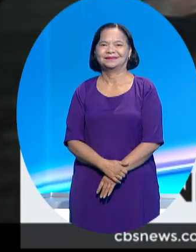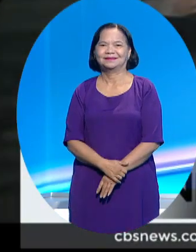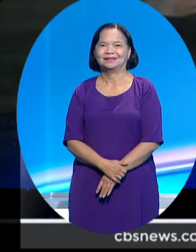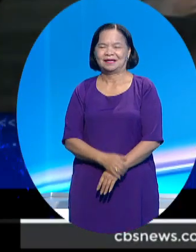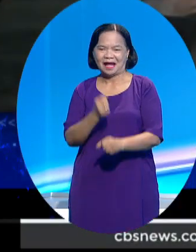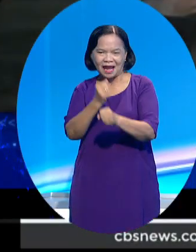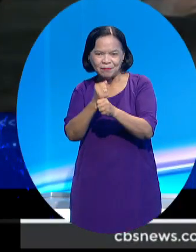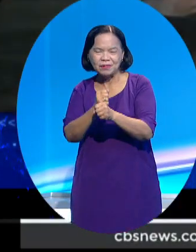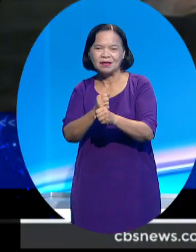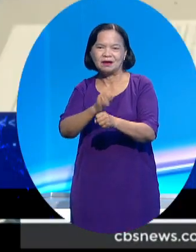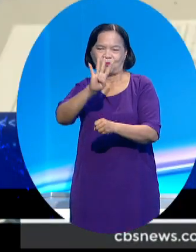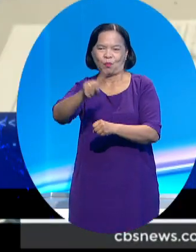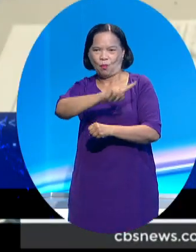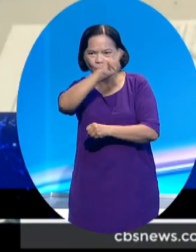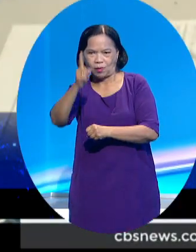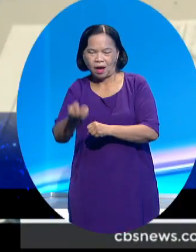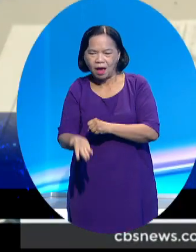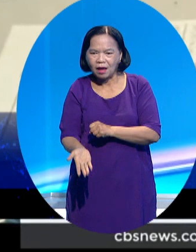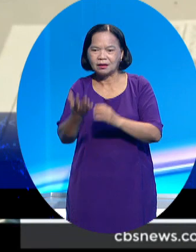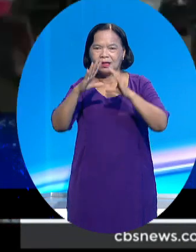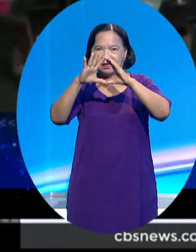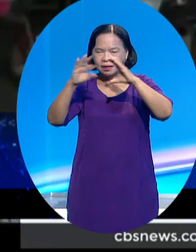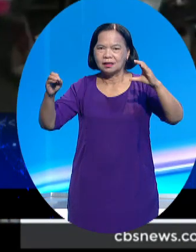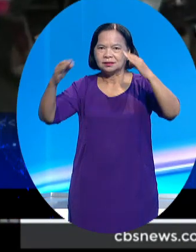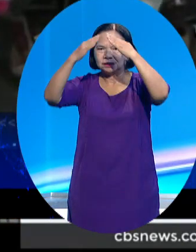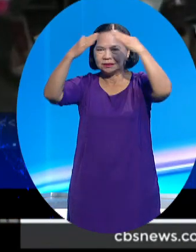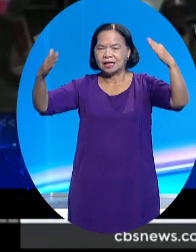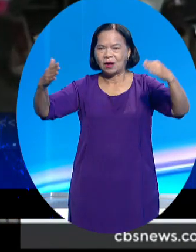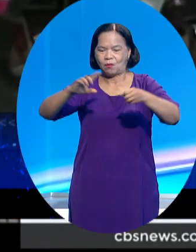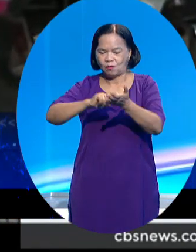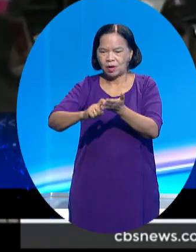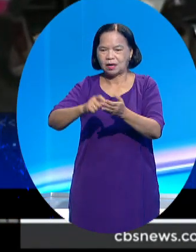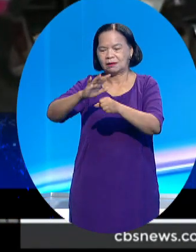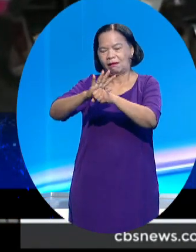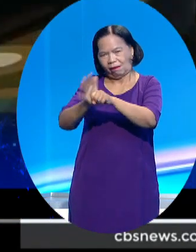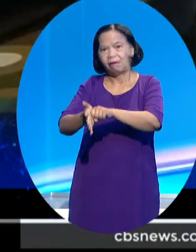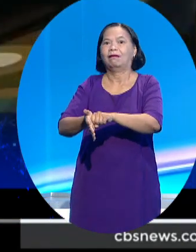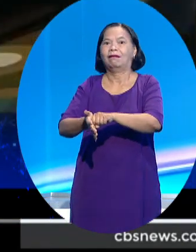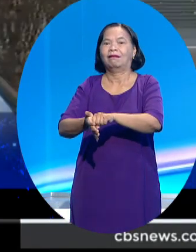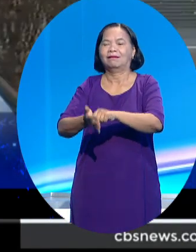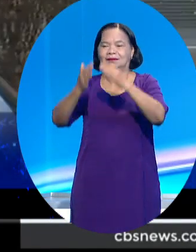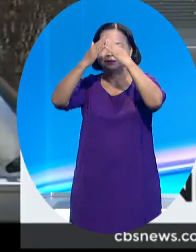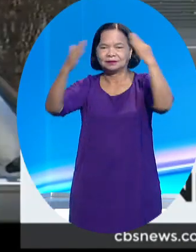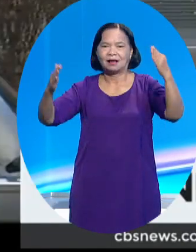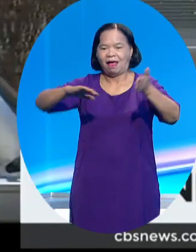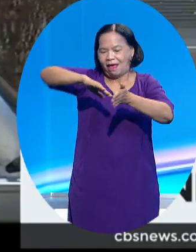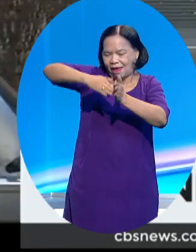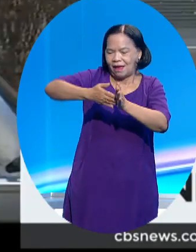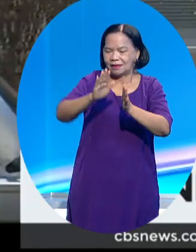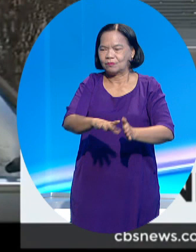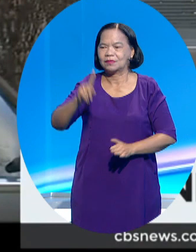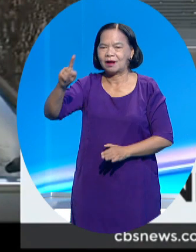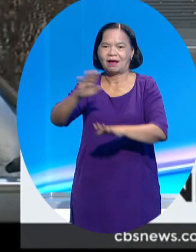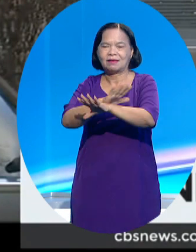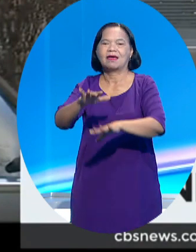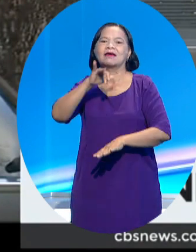Xu hướng làm việc 4 ngày một tuần đã gia tăng tại các công ty và trường học ở Mỹ kể từ đại dịch COVID-19. Ở các trường học, hầu hết học sinh và giáo viên được